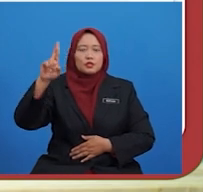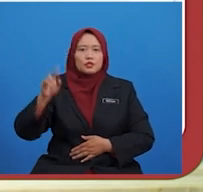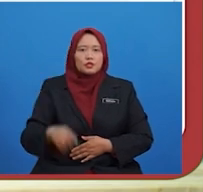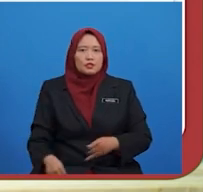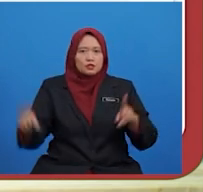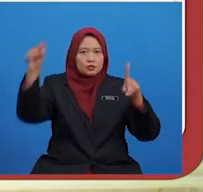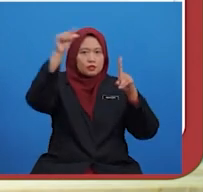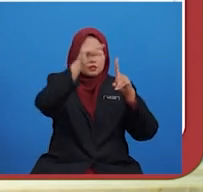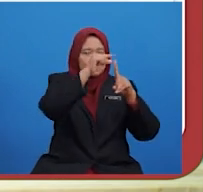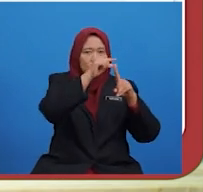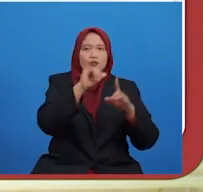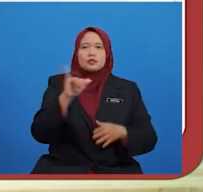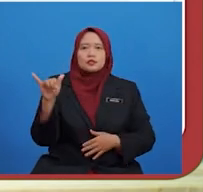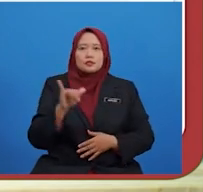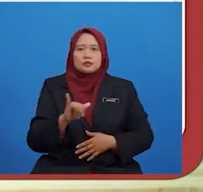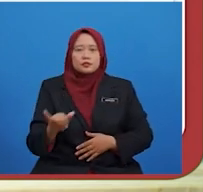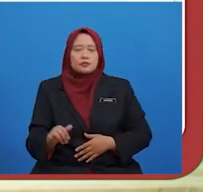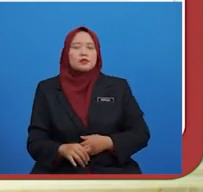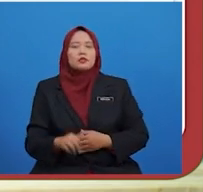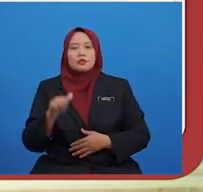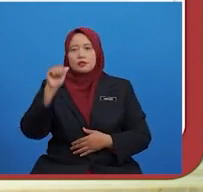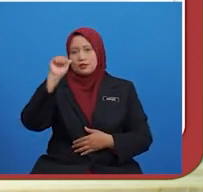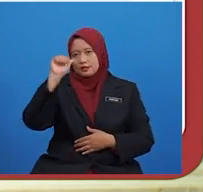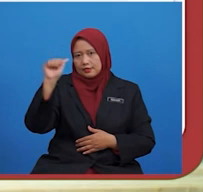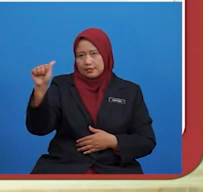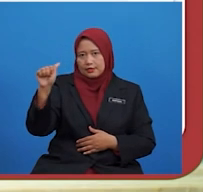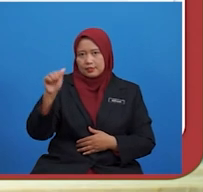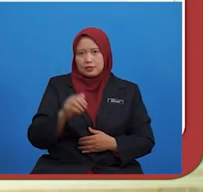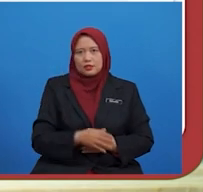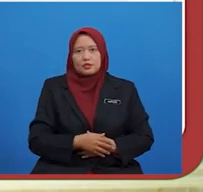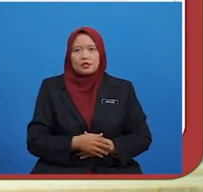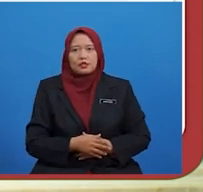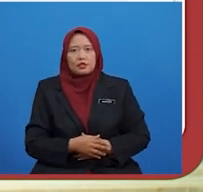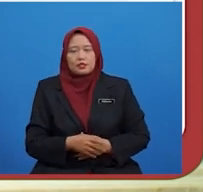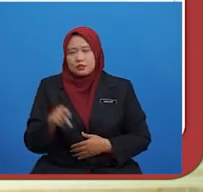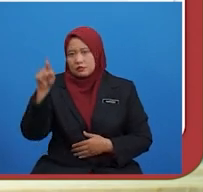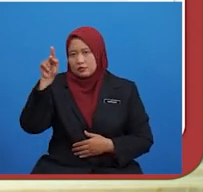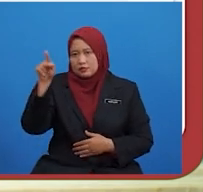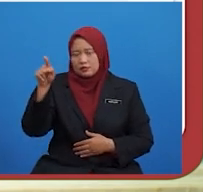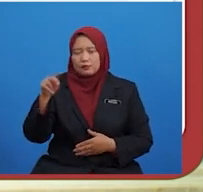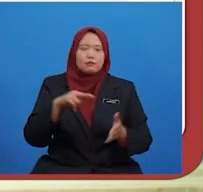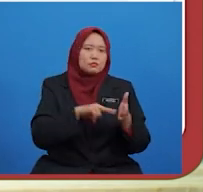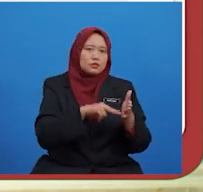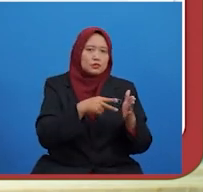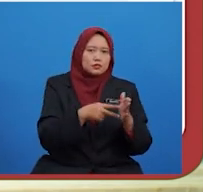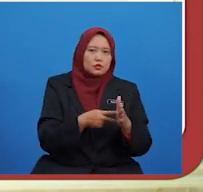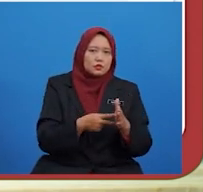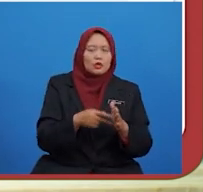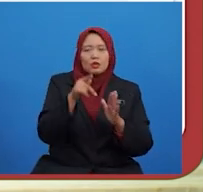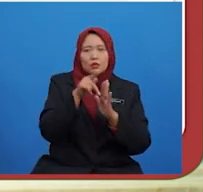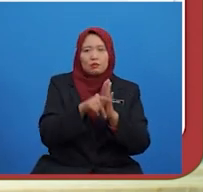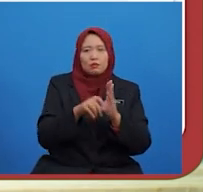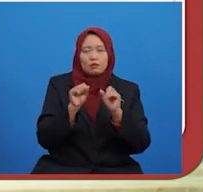sama dengan aksara A diikuti simbol semikolon. Maksudnya, pemboleh